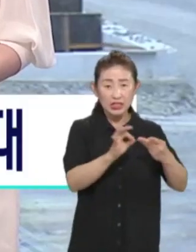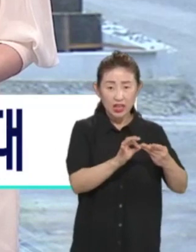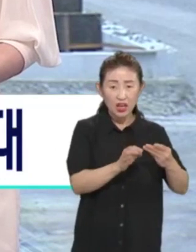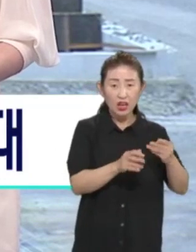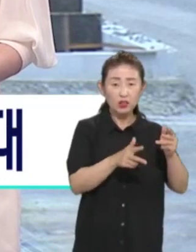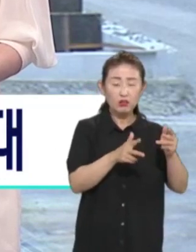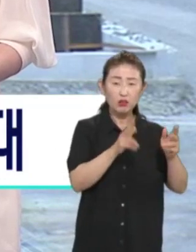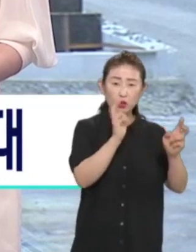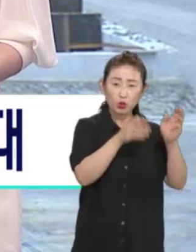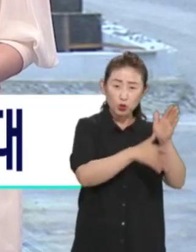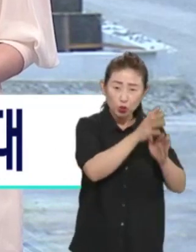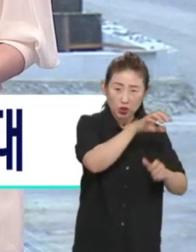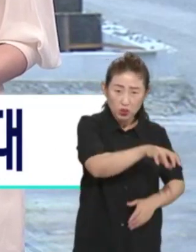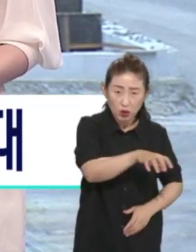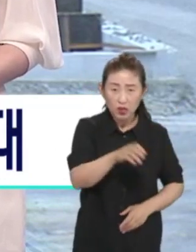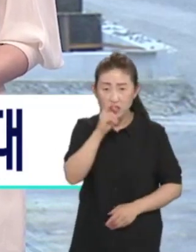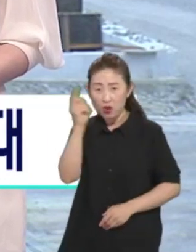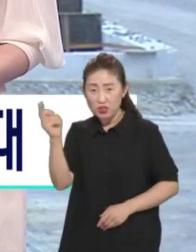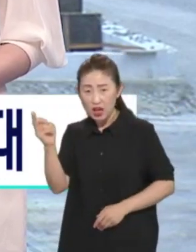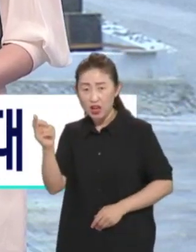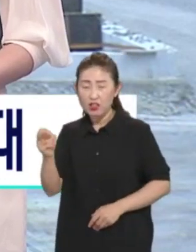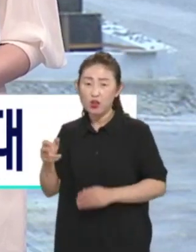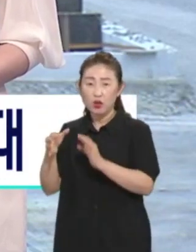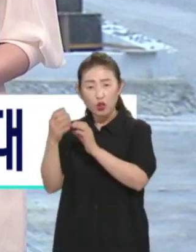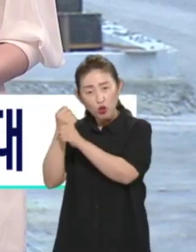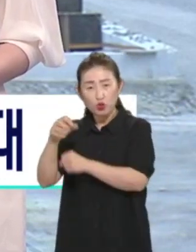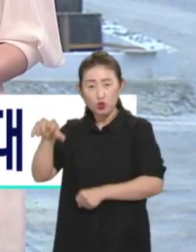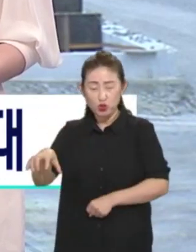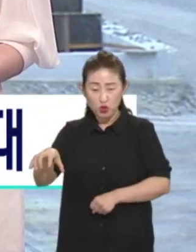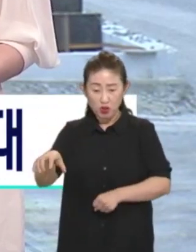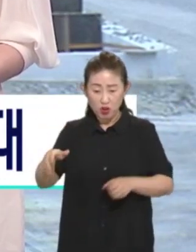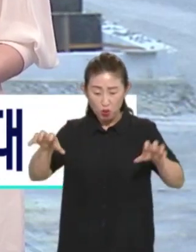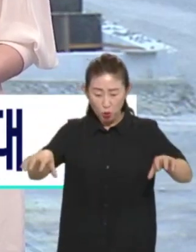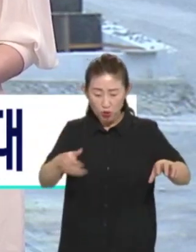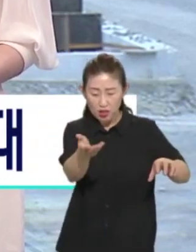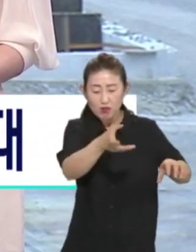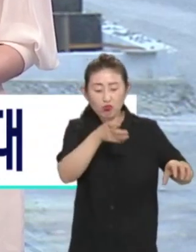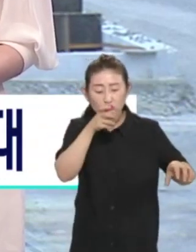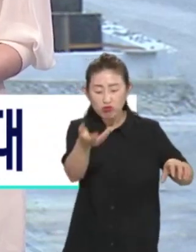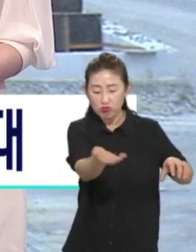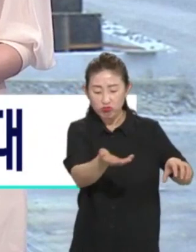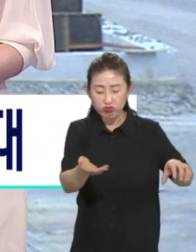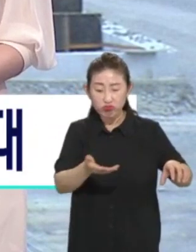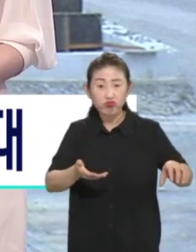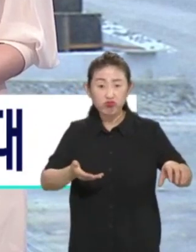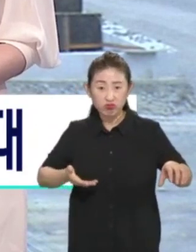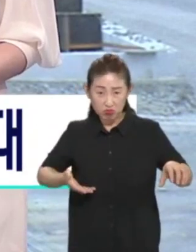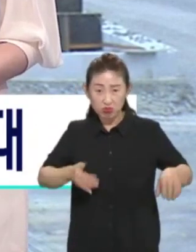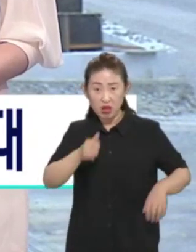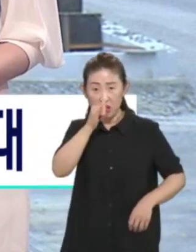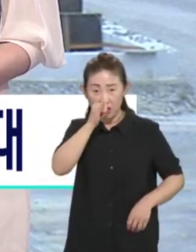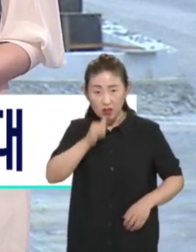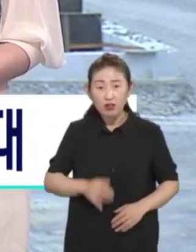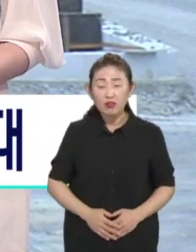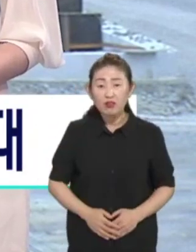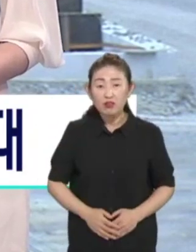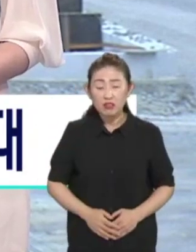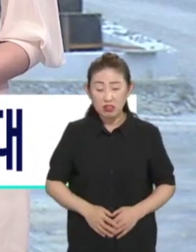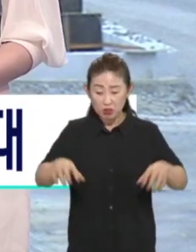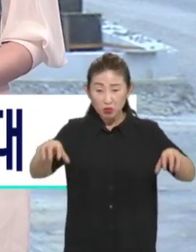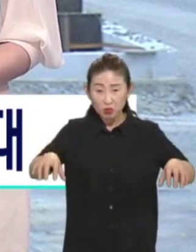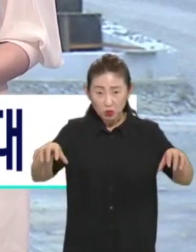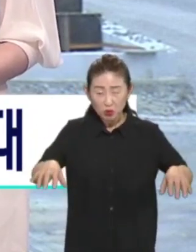천수만 일원에는 태안 기업 도시와 서산 바이오 웰빙 특구란 두 개의 개발 지구가 있습니다. 그런데 서해안 성장 거점으로 꼽히는